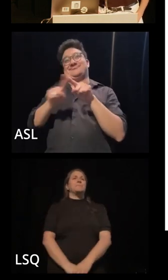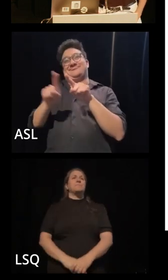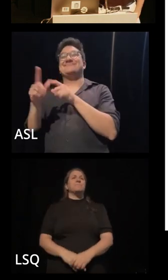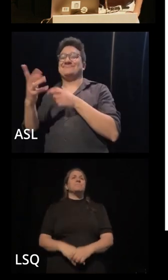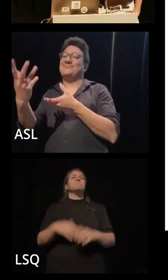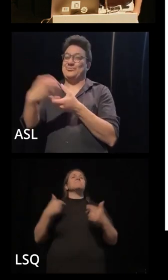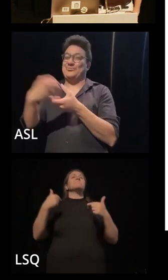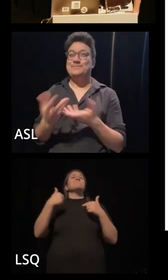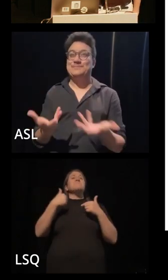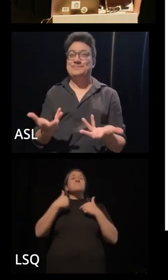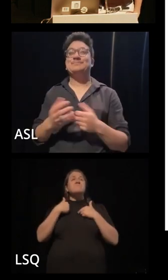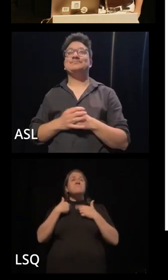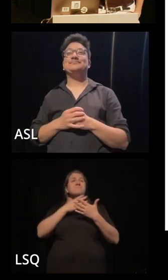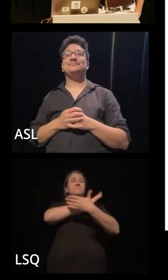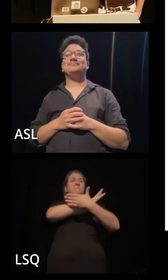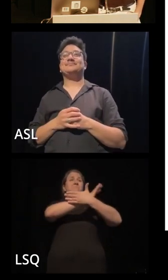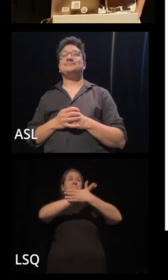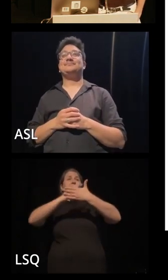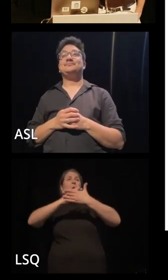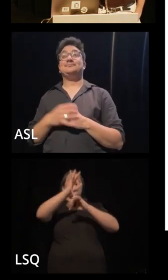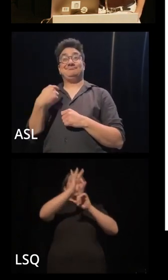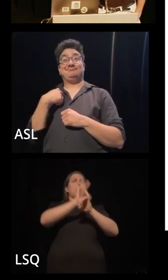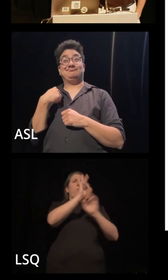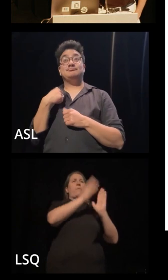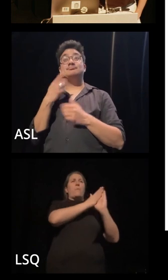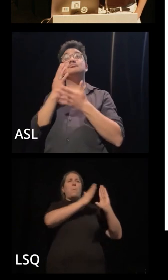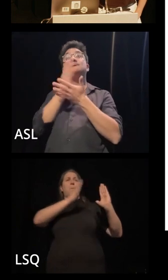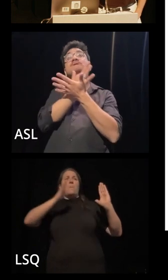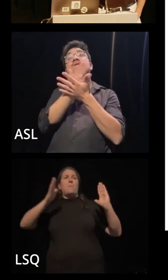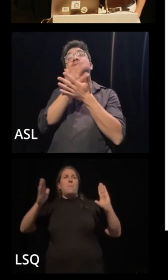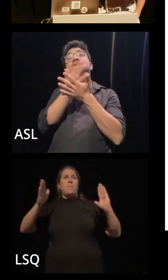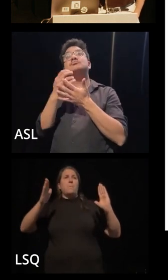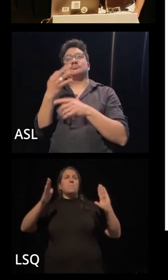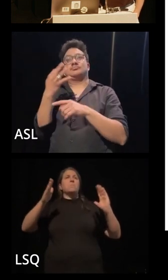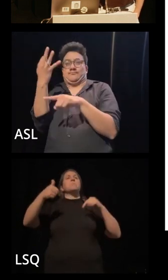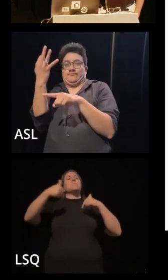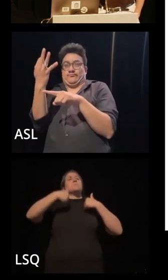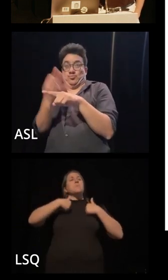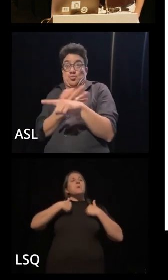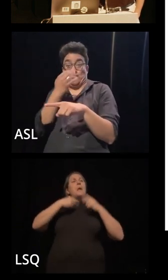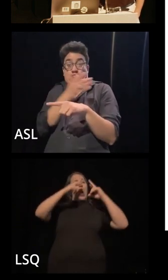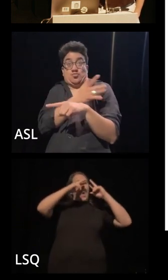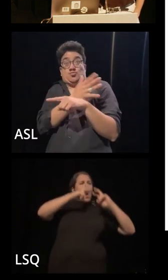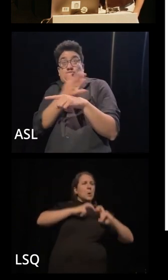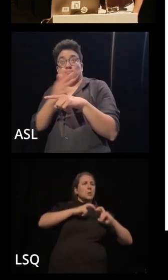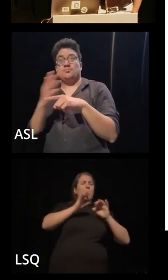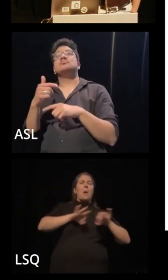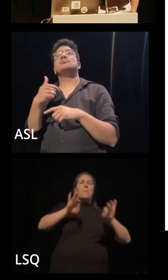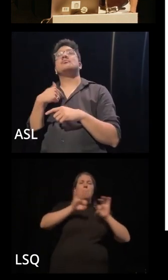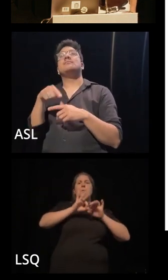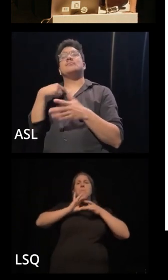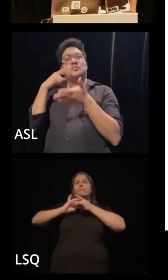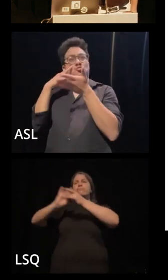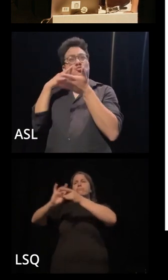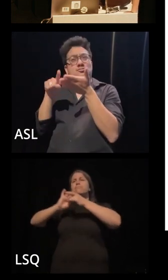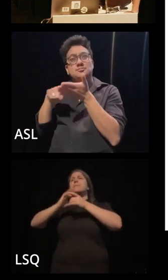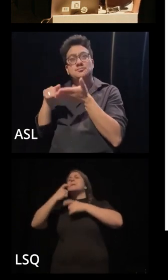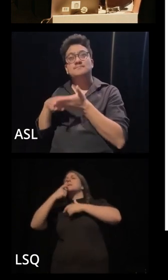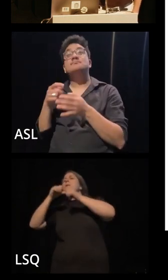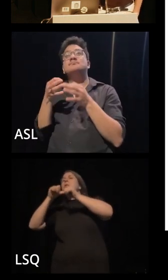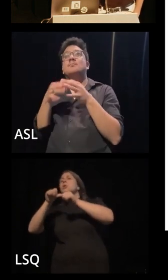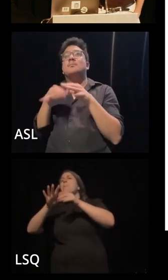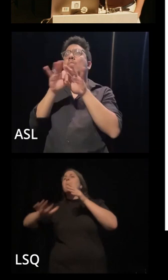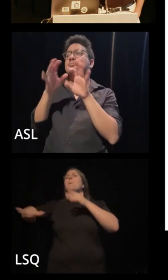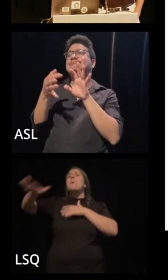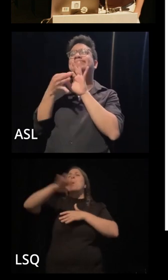La recherche et l'action ont mis l'accent sur l'interaction avec les habitants du territoire par le biais